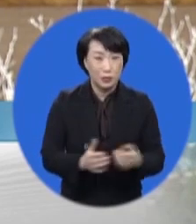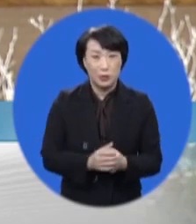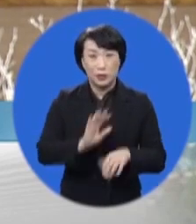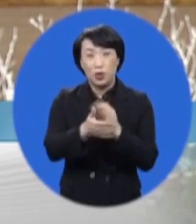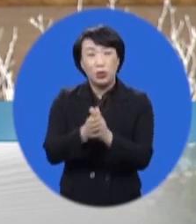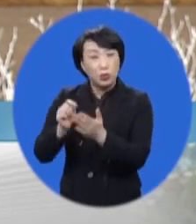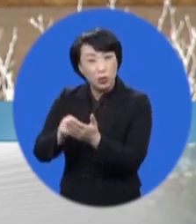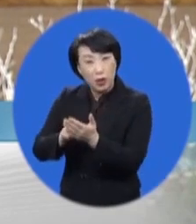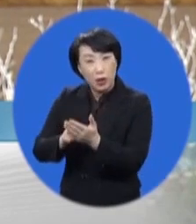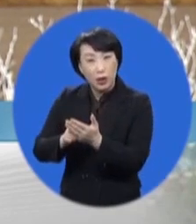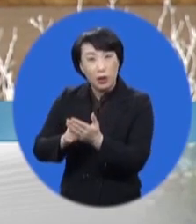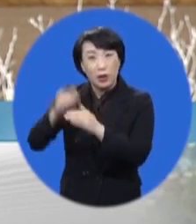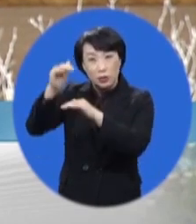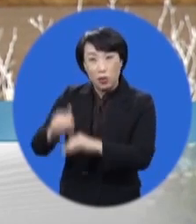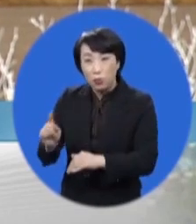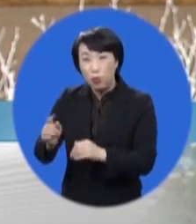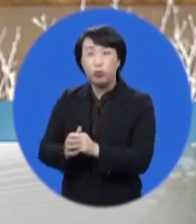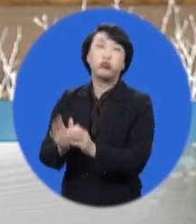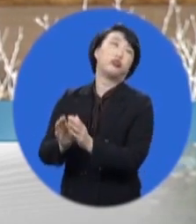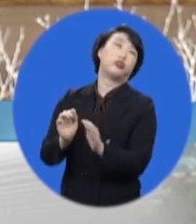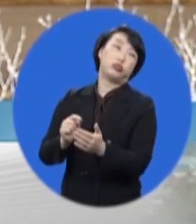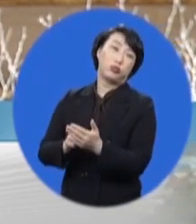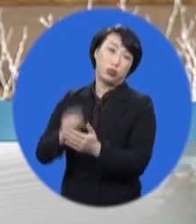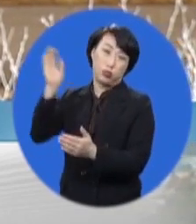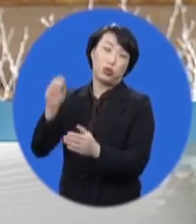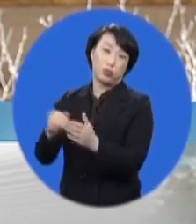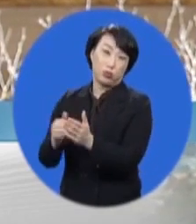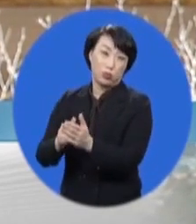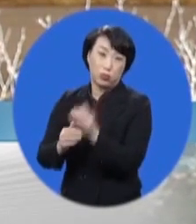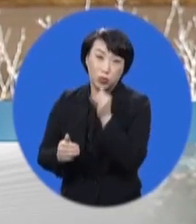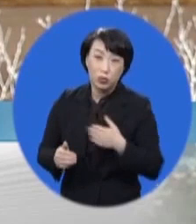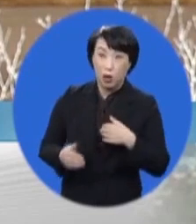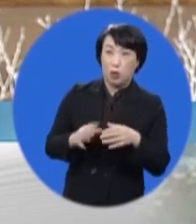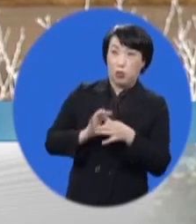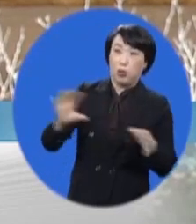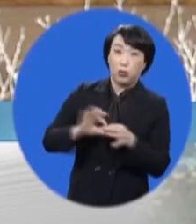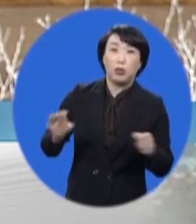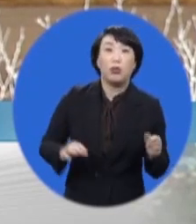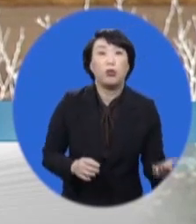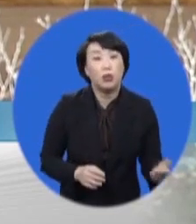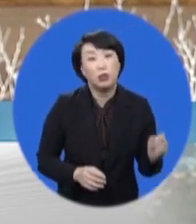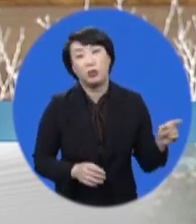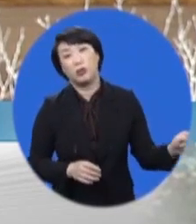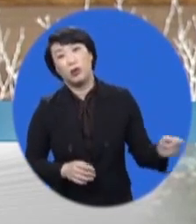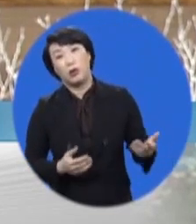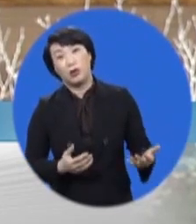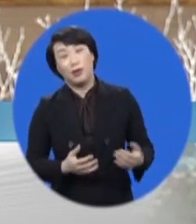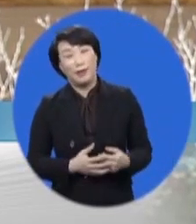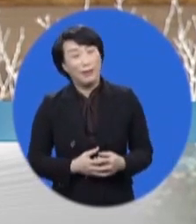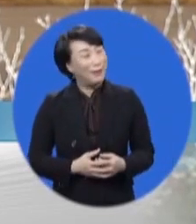속에 있는 어느 한 구절의 말씀일 뿐 나하고는 아무